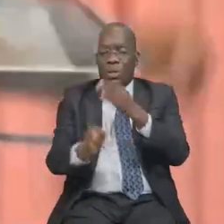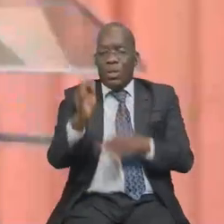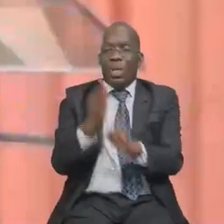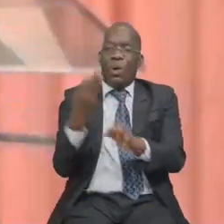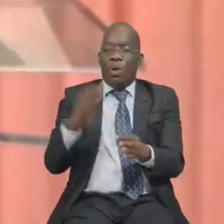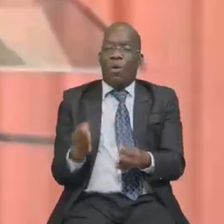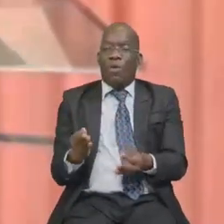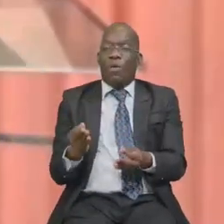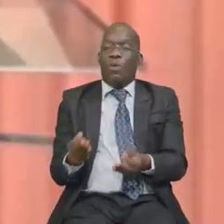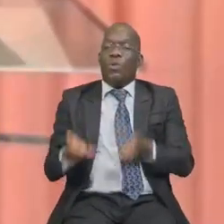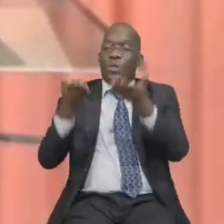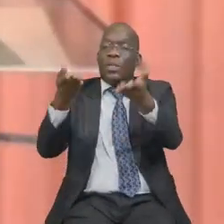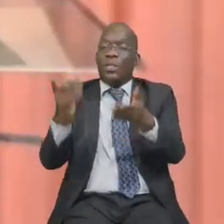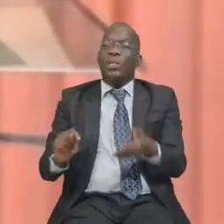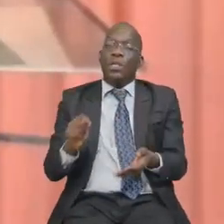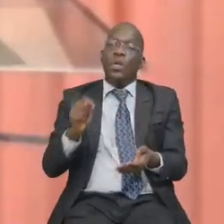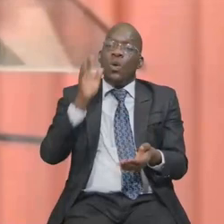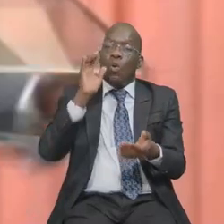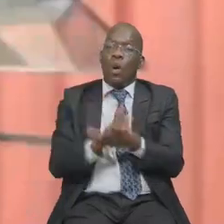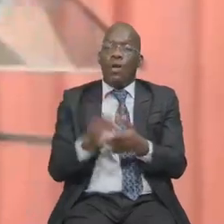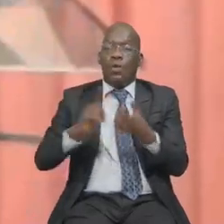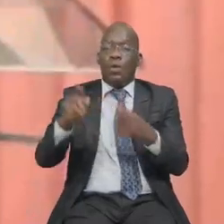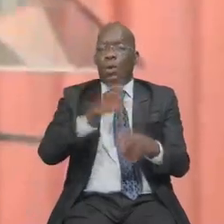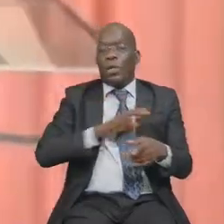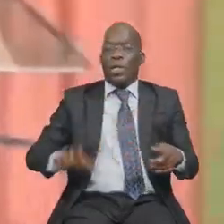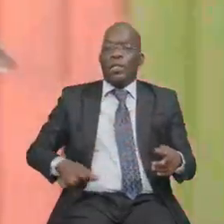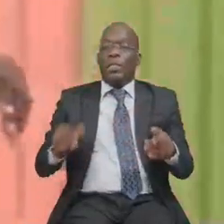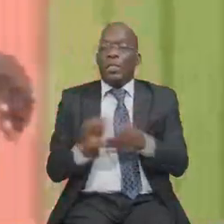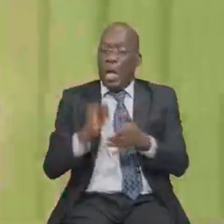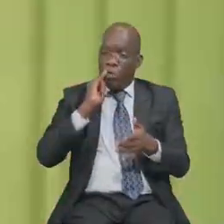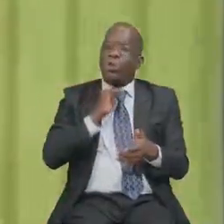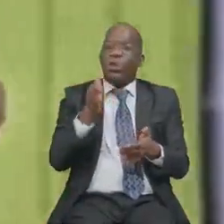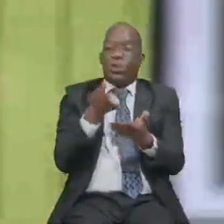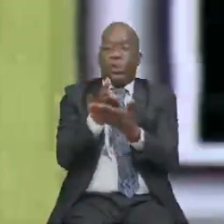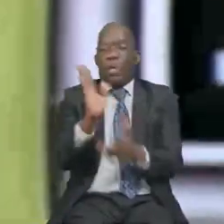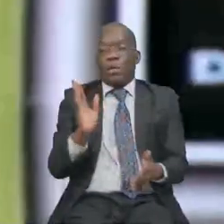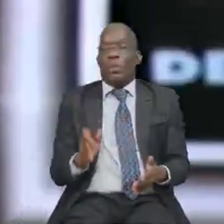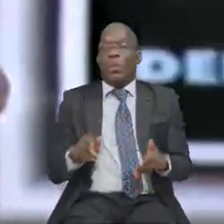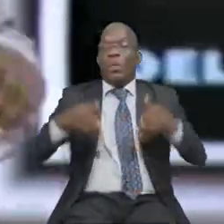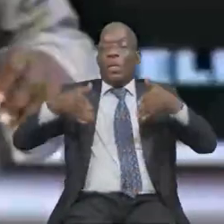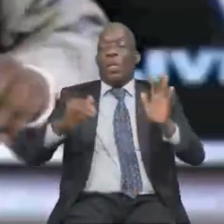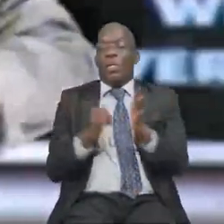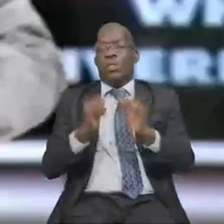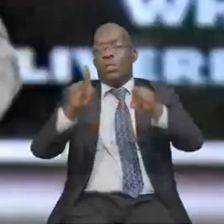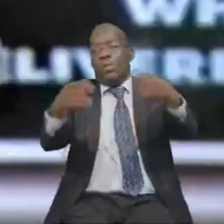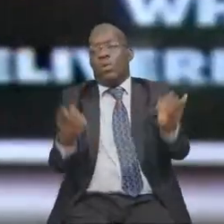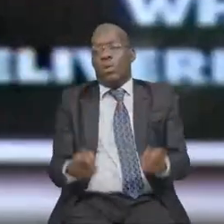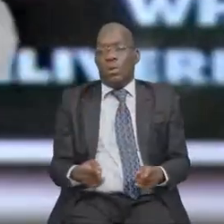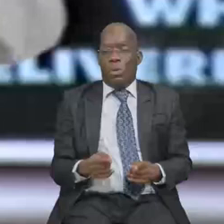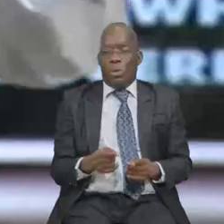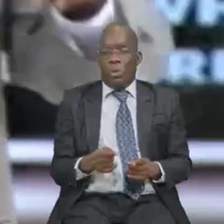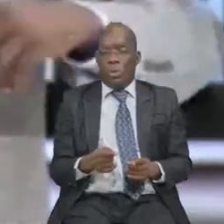Christ. Ce n'est pas juste. Laisse passer. Tu ne veux pas mettre quelqu'un en